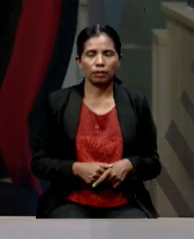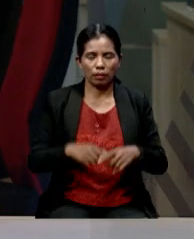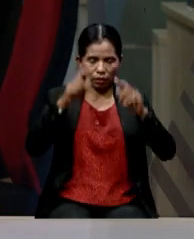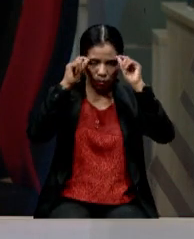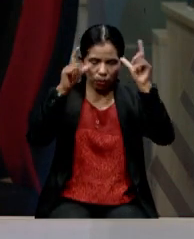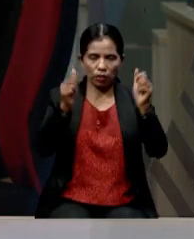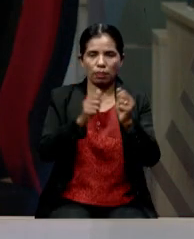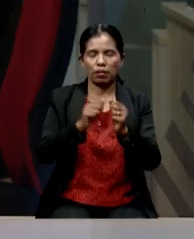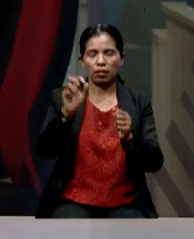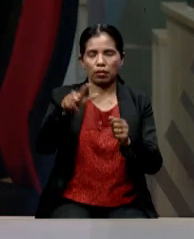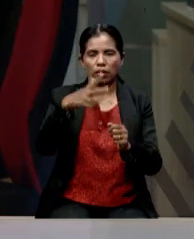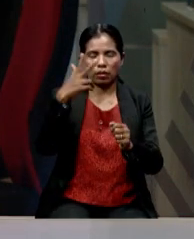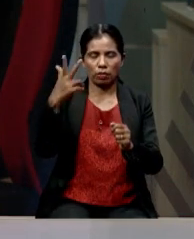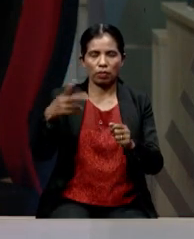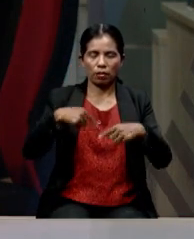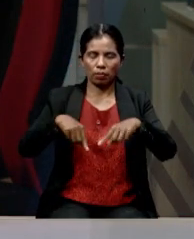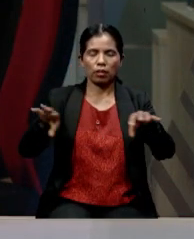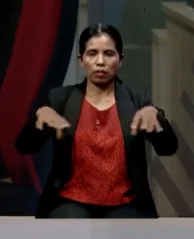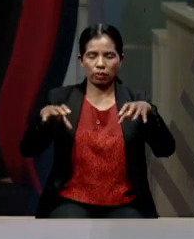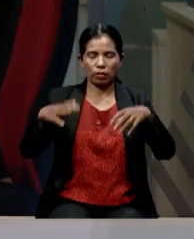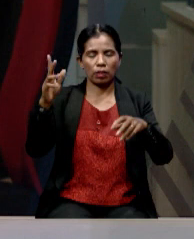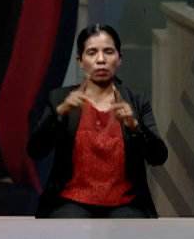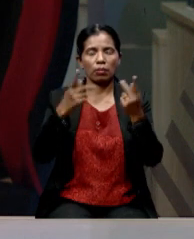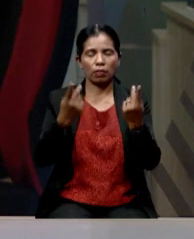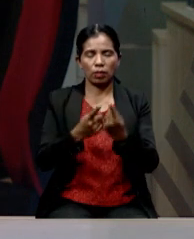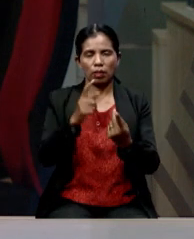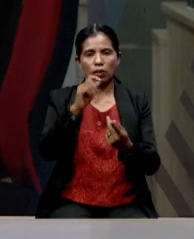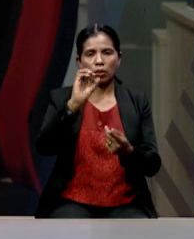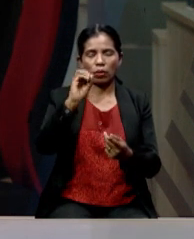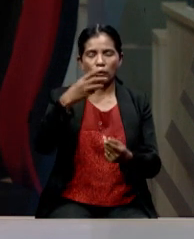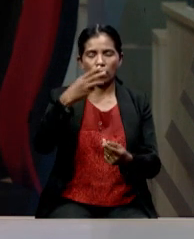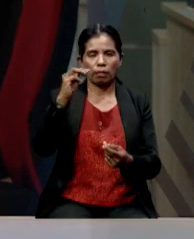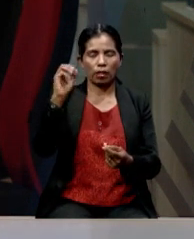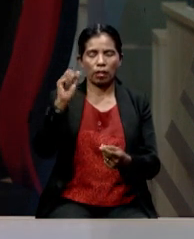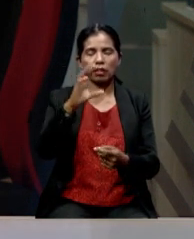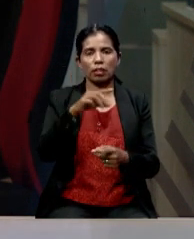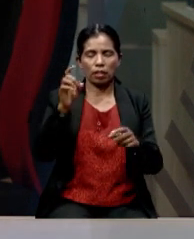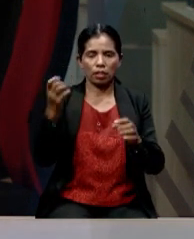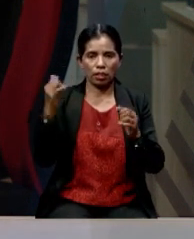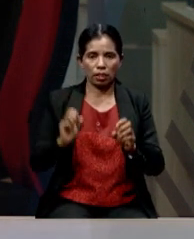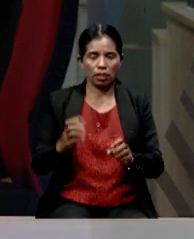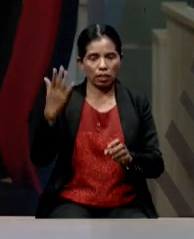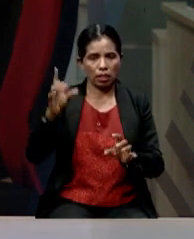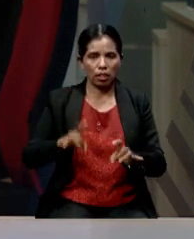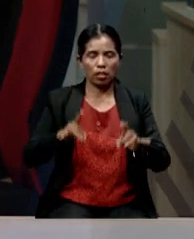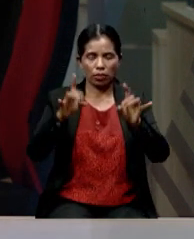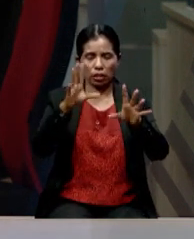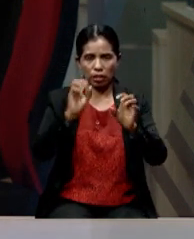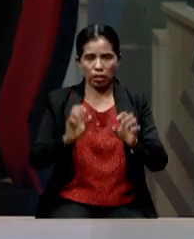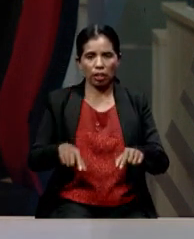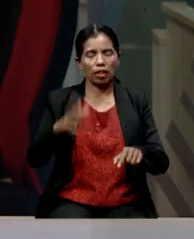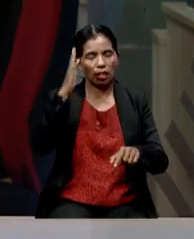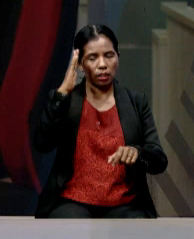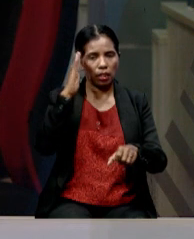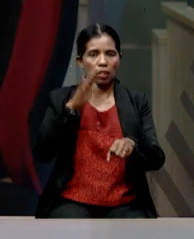Imorowang naisa nulu reseng lima nebese ba servisu ya kompanyia Thomas Foote International iha Australia tingki iha konhisementu lia